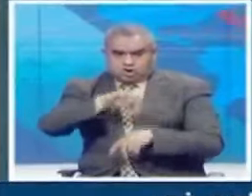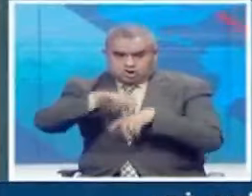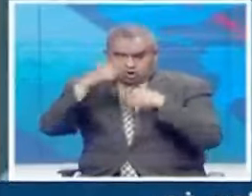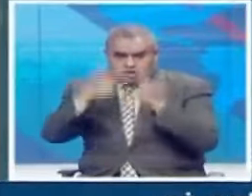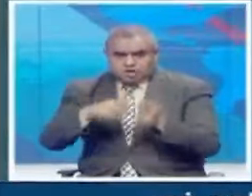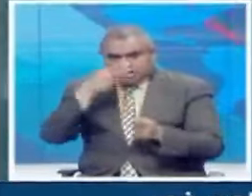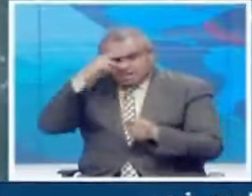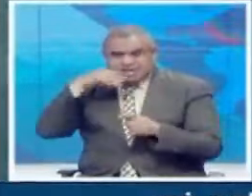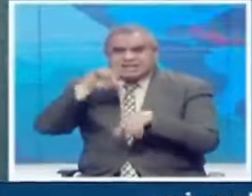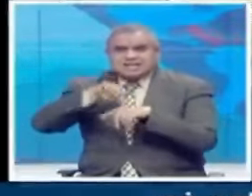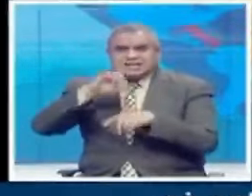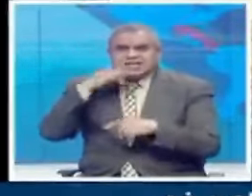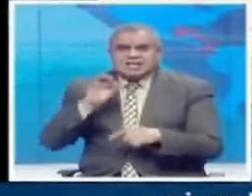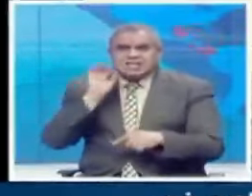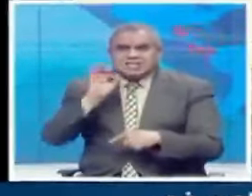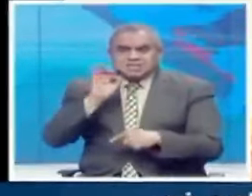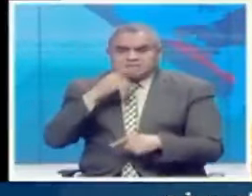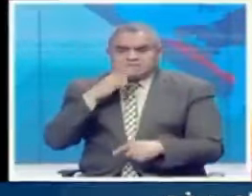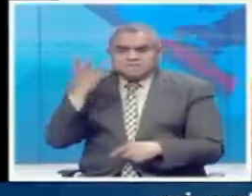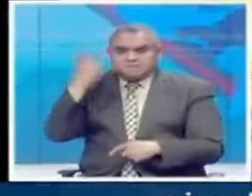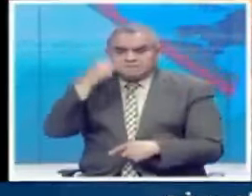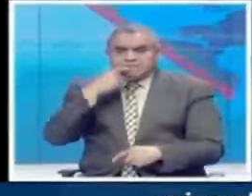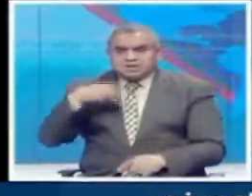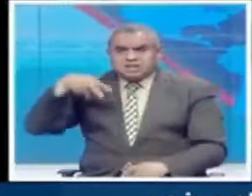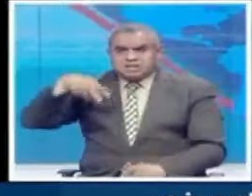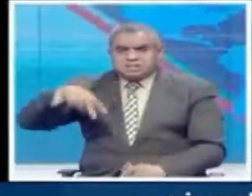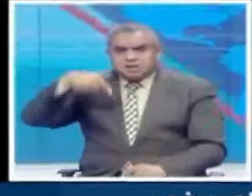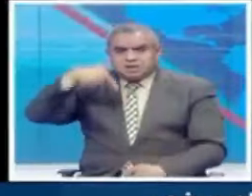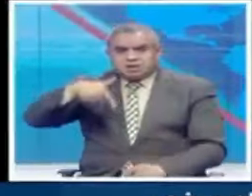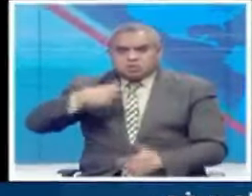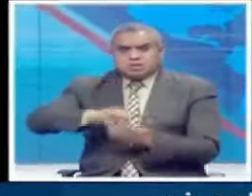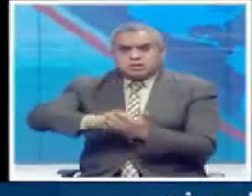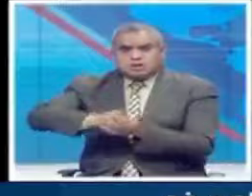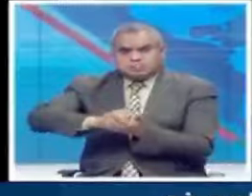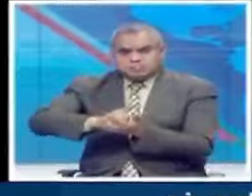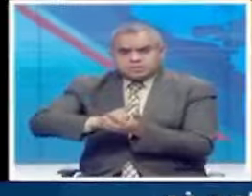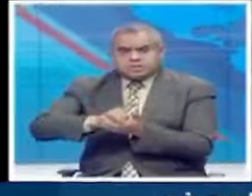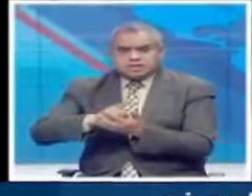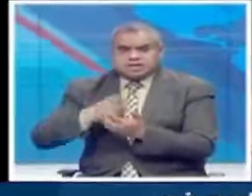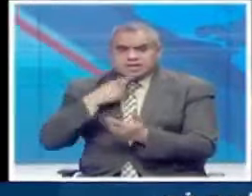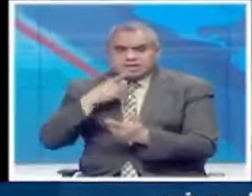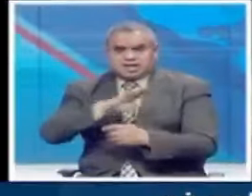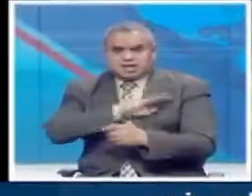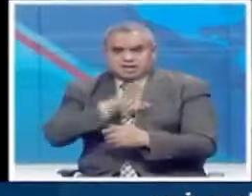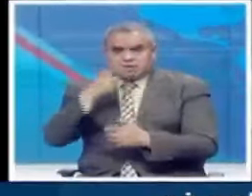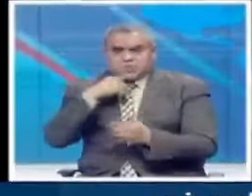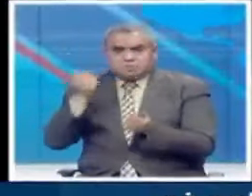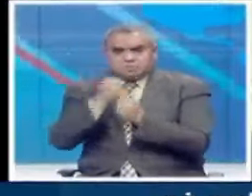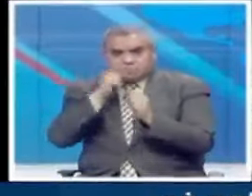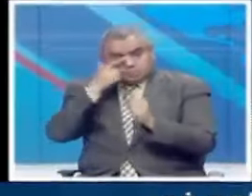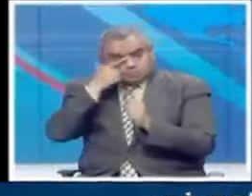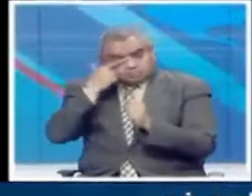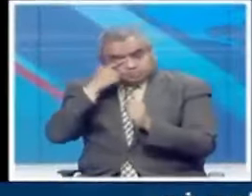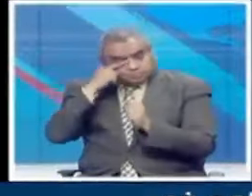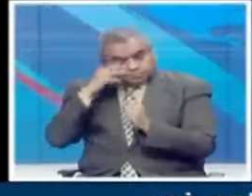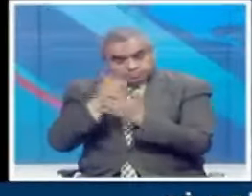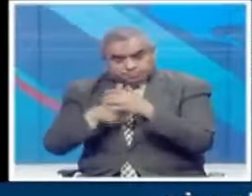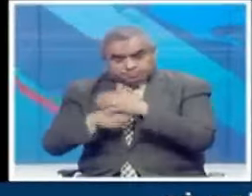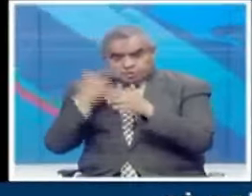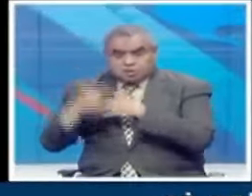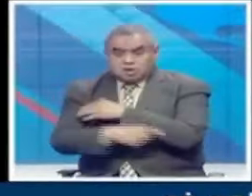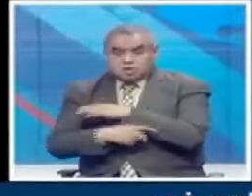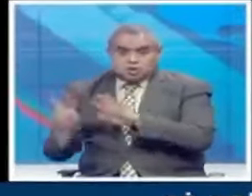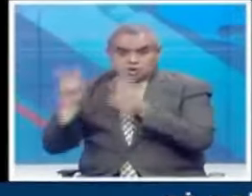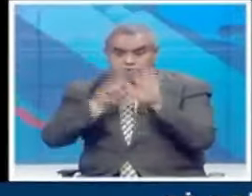الصفر، وتدمير 68 آلية عسكرية إسرائيلية كليا أو جزئيا الأسبوع